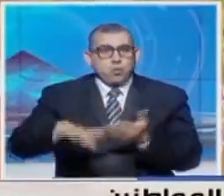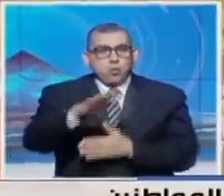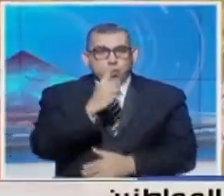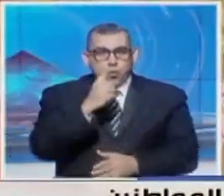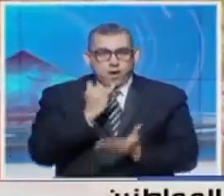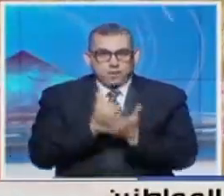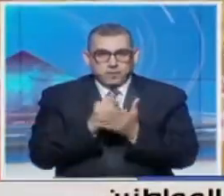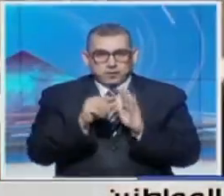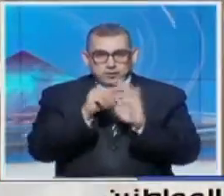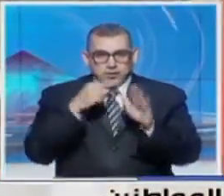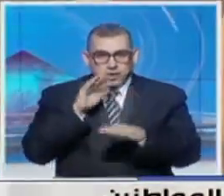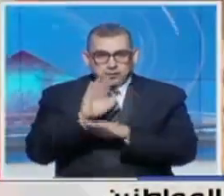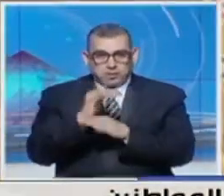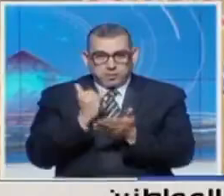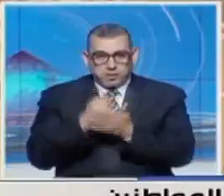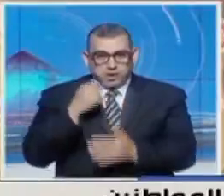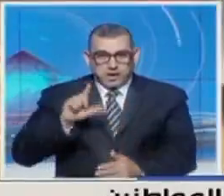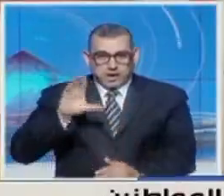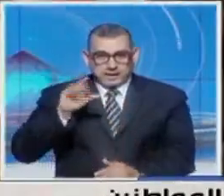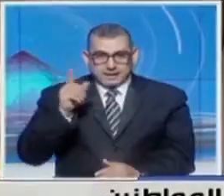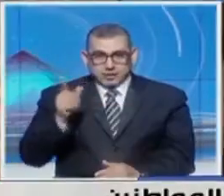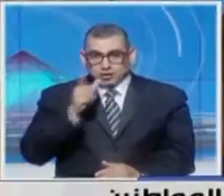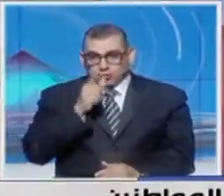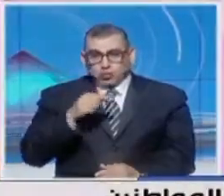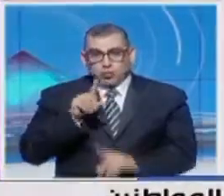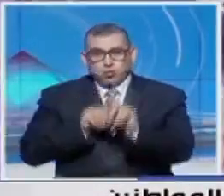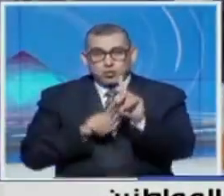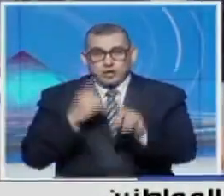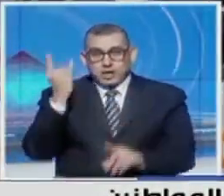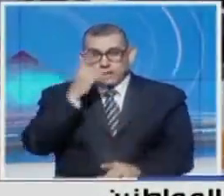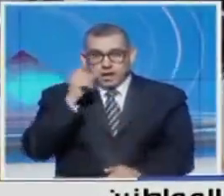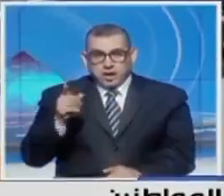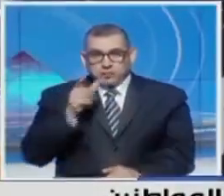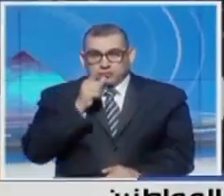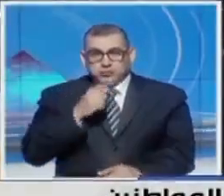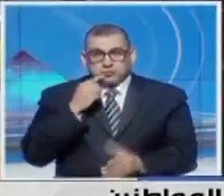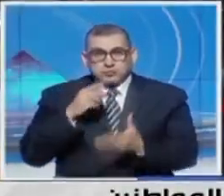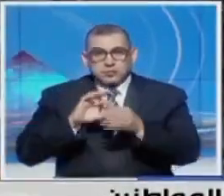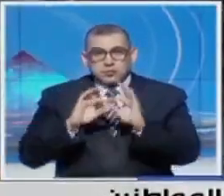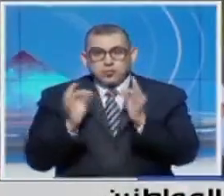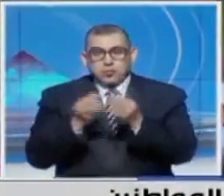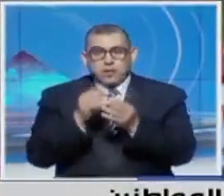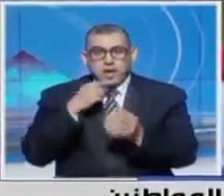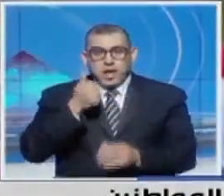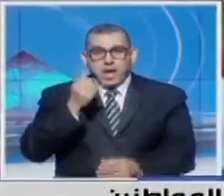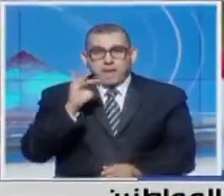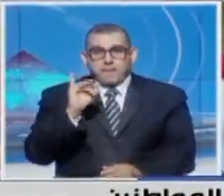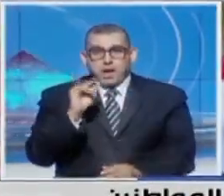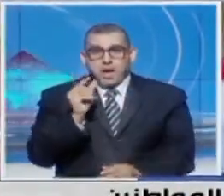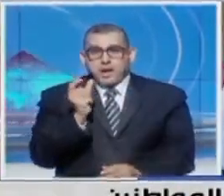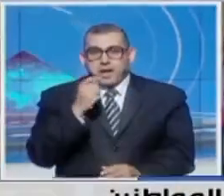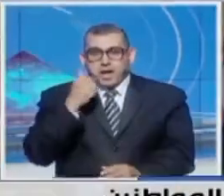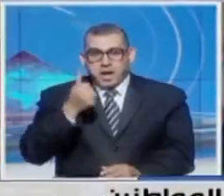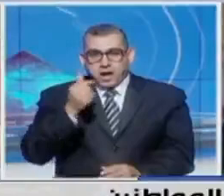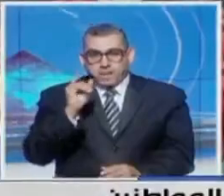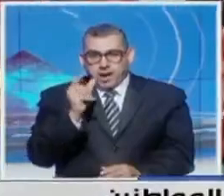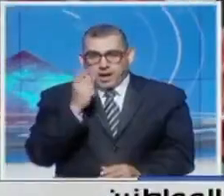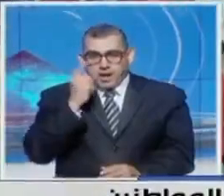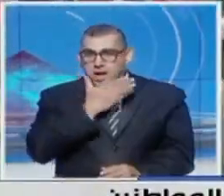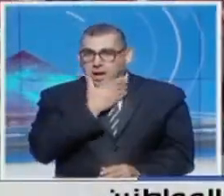واحد برعاية رئيس الجمهورية، قامت وزارة الداخلية ومن خلال منظومة أمان بتوزيع حقائب